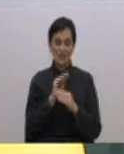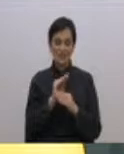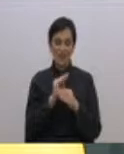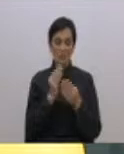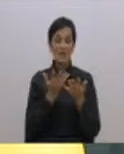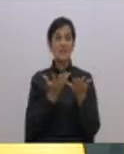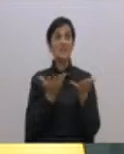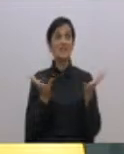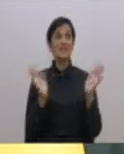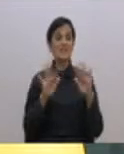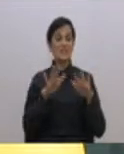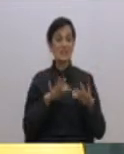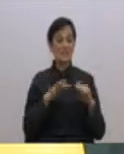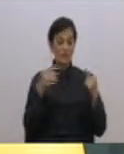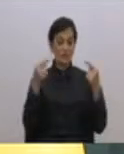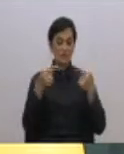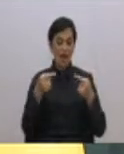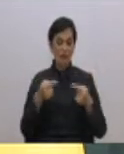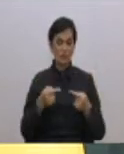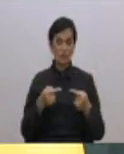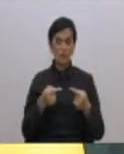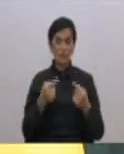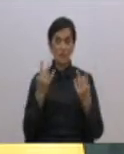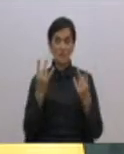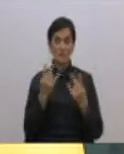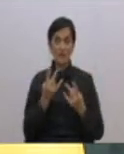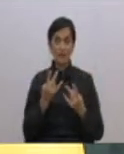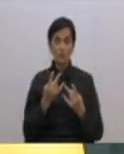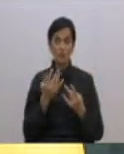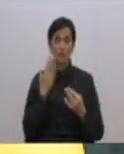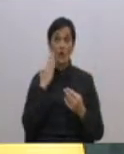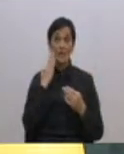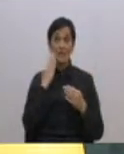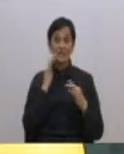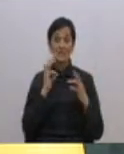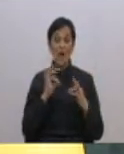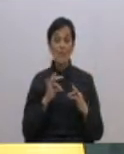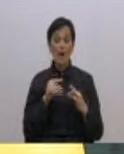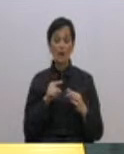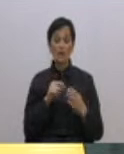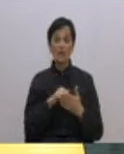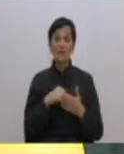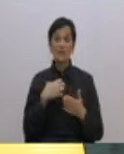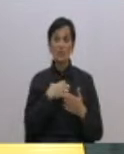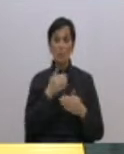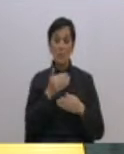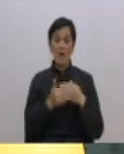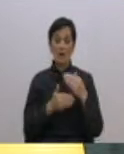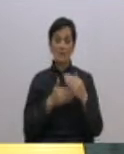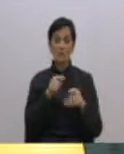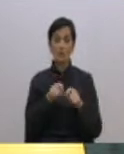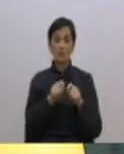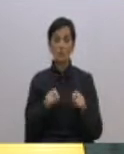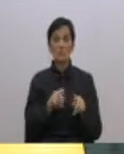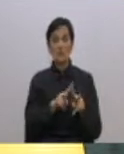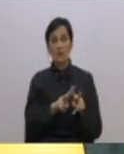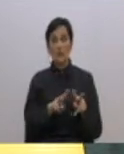თუ დაზუსტების საჭიროება, რომელიც სამართლებრივ საფუძველს შექმნის პერსპექტივაში